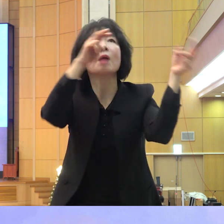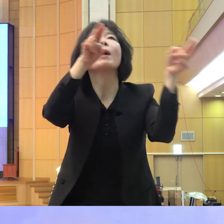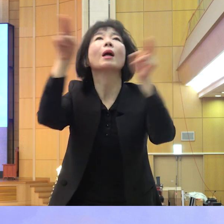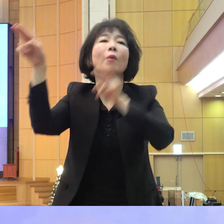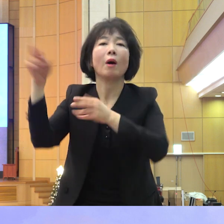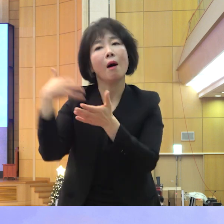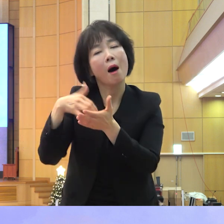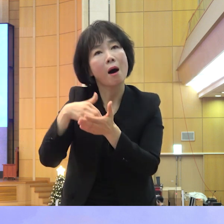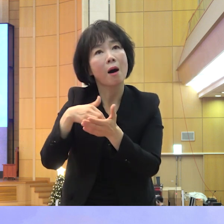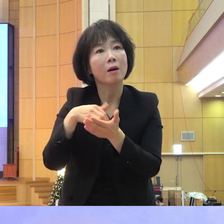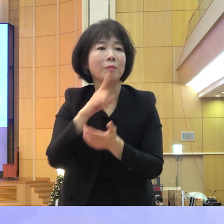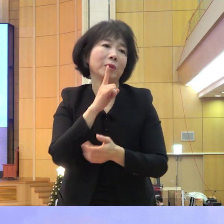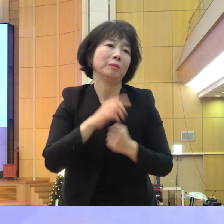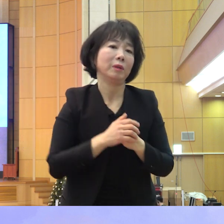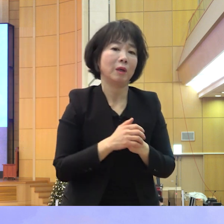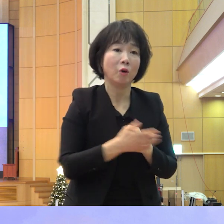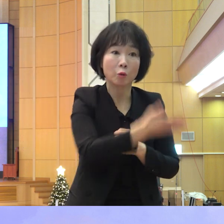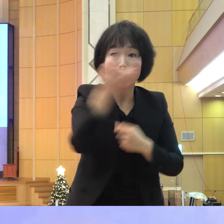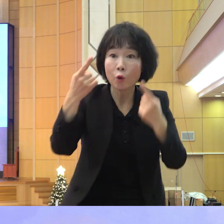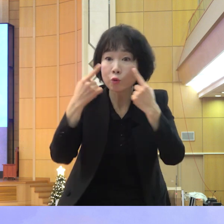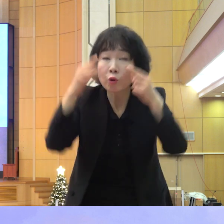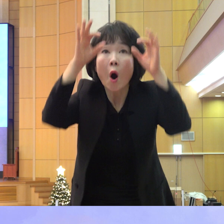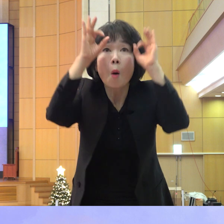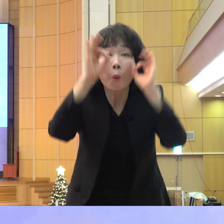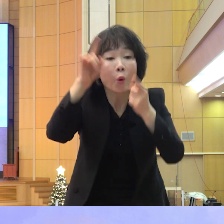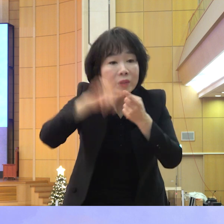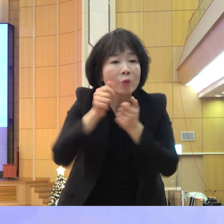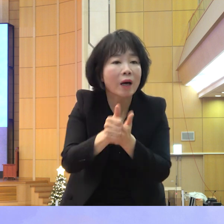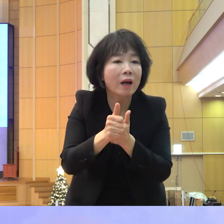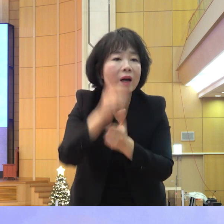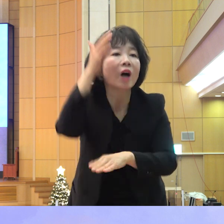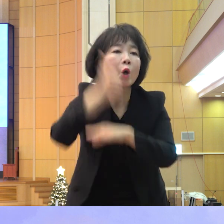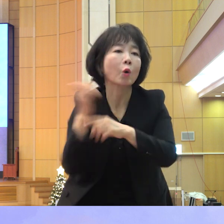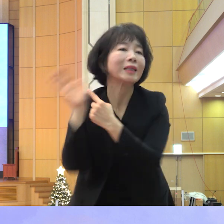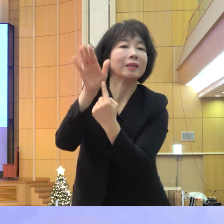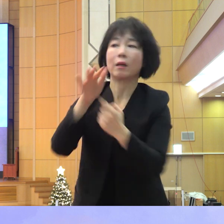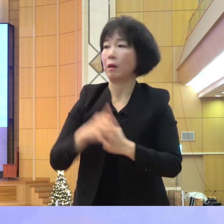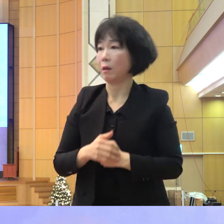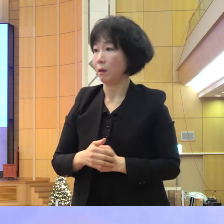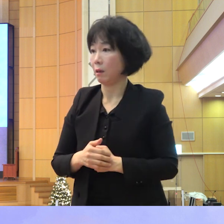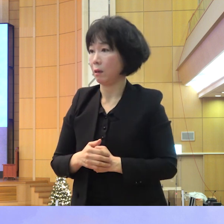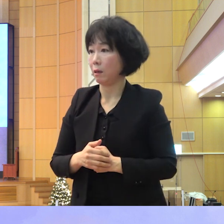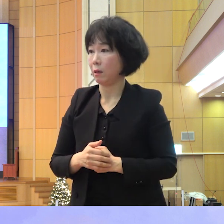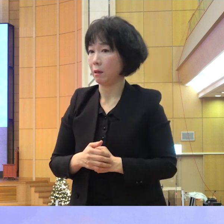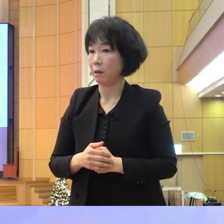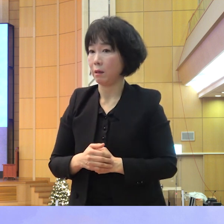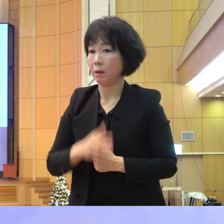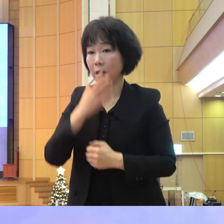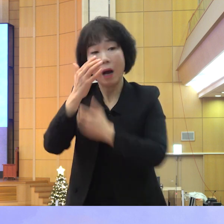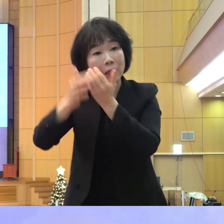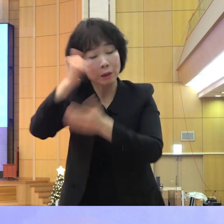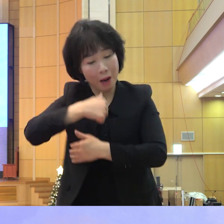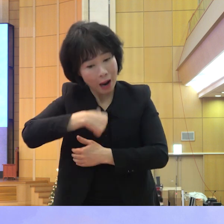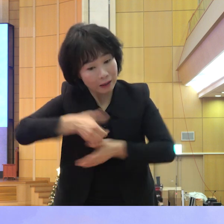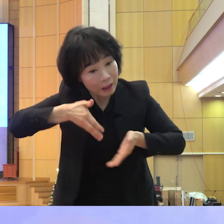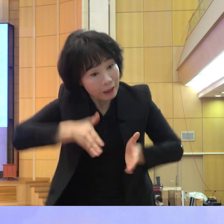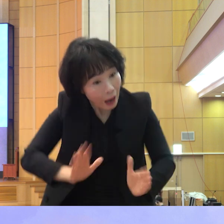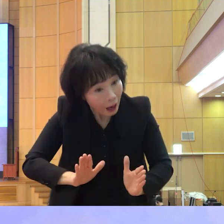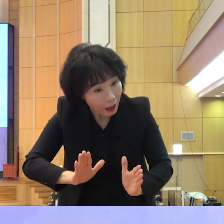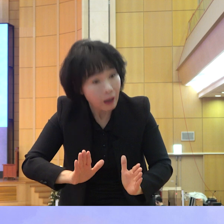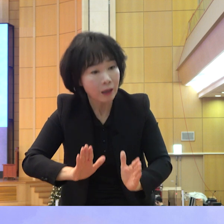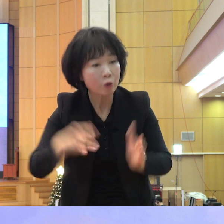바라봤잖아요. 이 무엇을 보느냐에 따라서 그런 결과가 온다니까. 그러니까 하나님께서는 아들을 낳게끔 하기 위해서